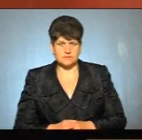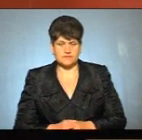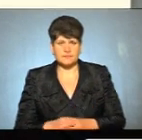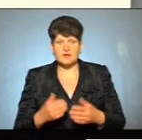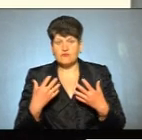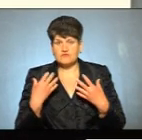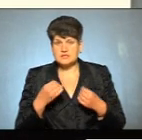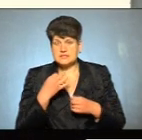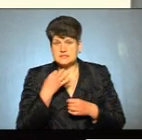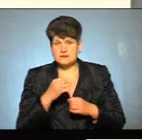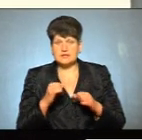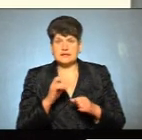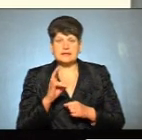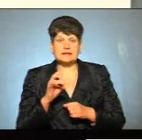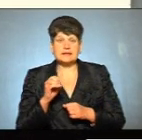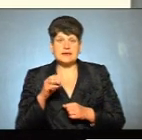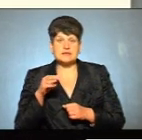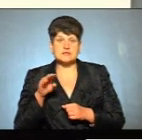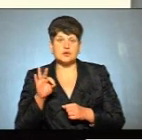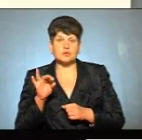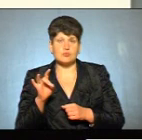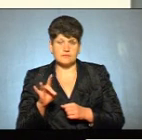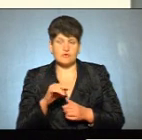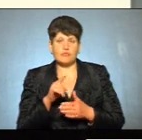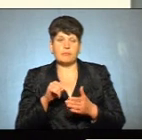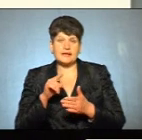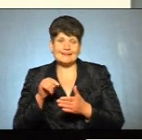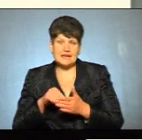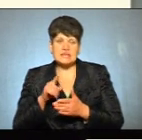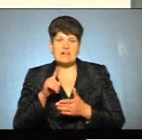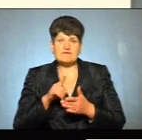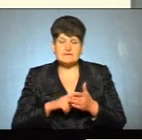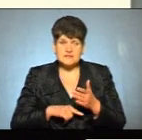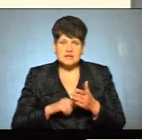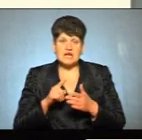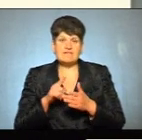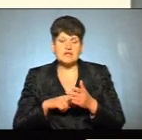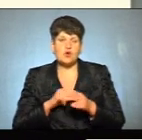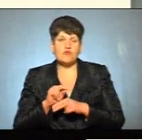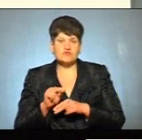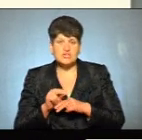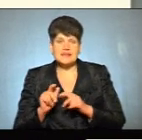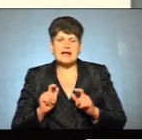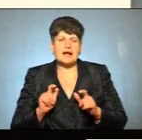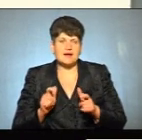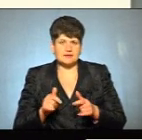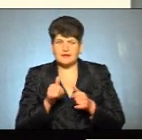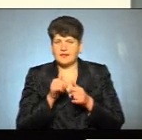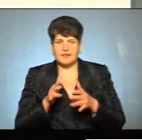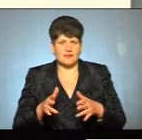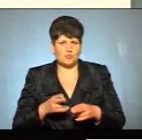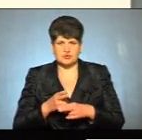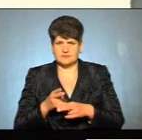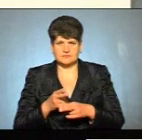вже сказав владика Нестор, у питаннях віри і віровчення карантин не може